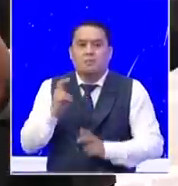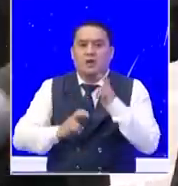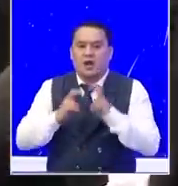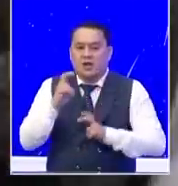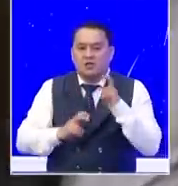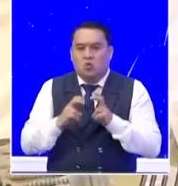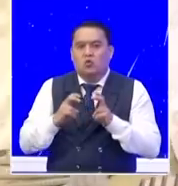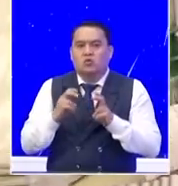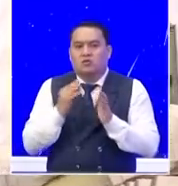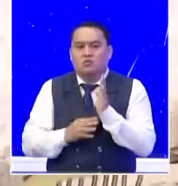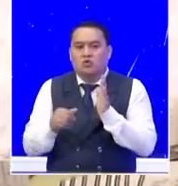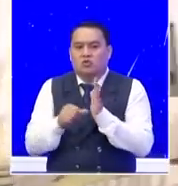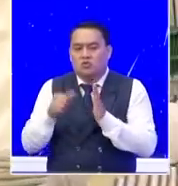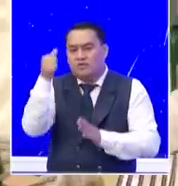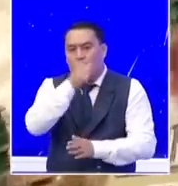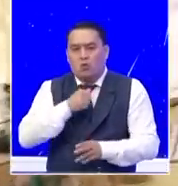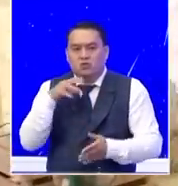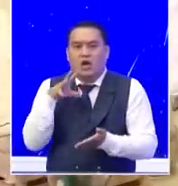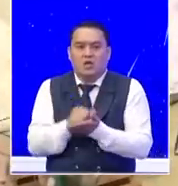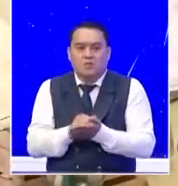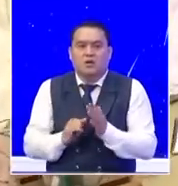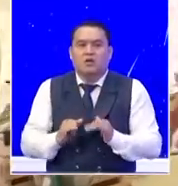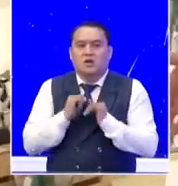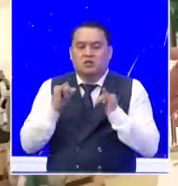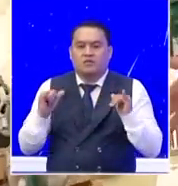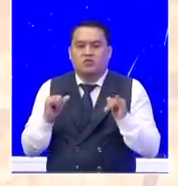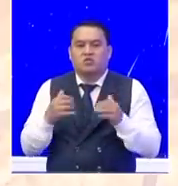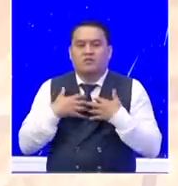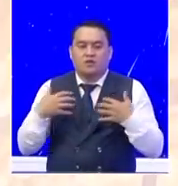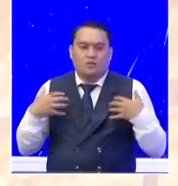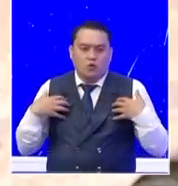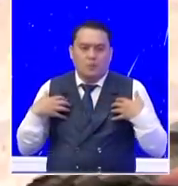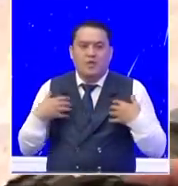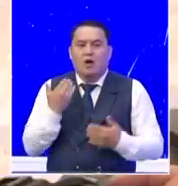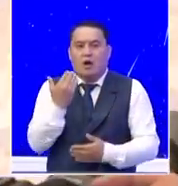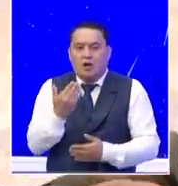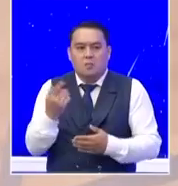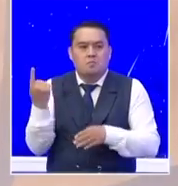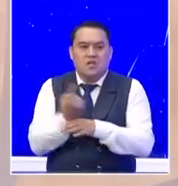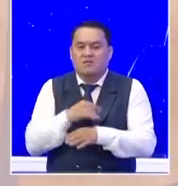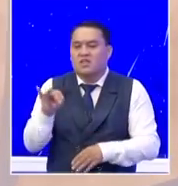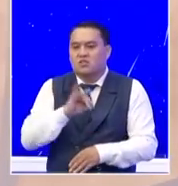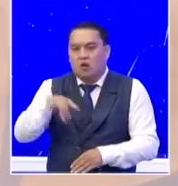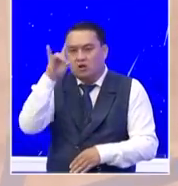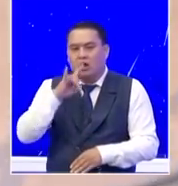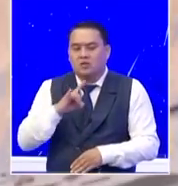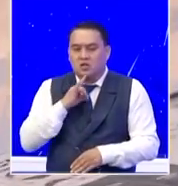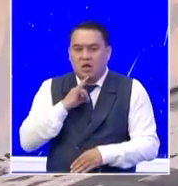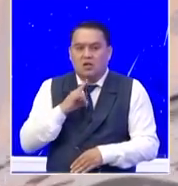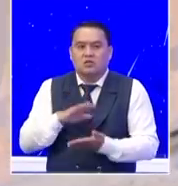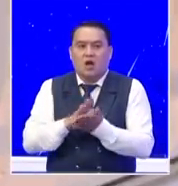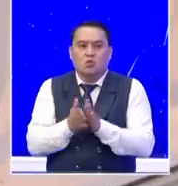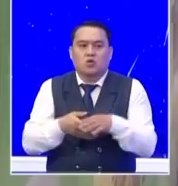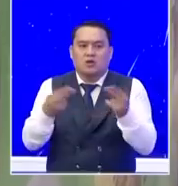Предприятие с 1996 года занимается разведением крупнорогатого скота. Они первые в истории современного Казахстана